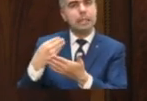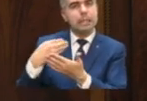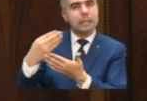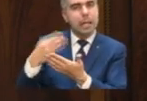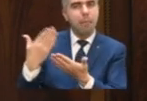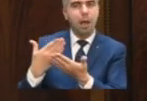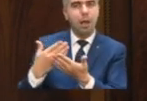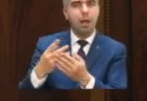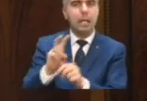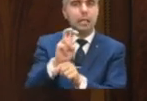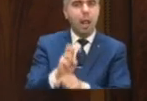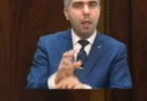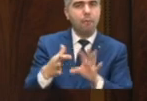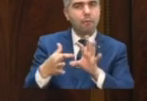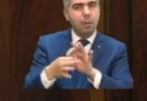الكريدي بحال